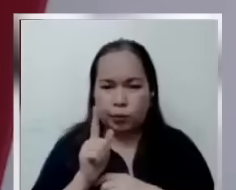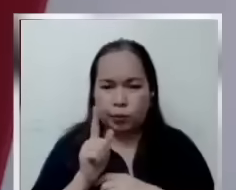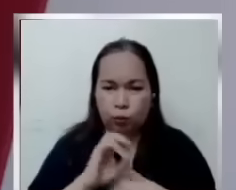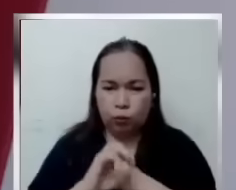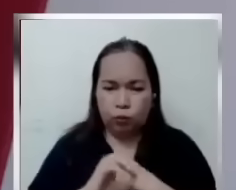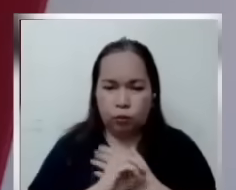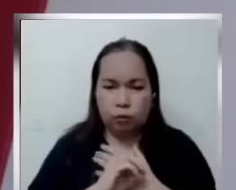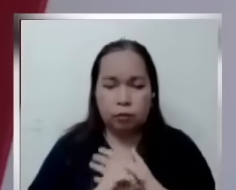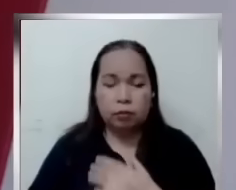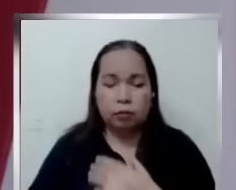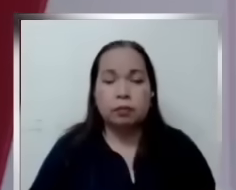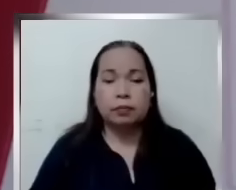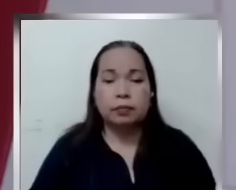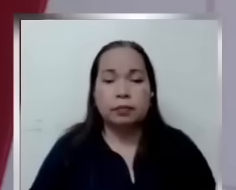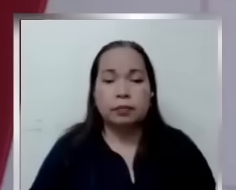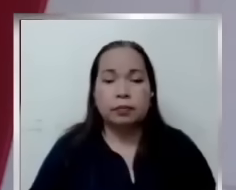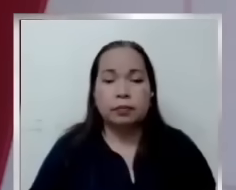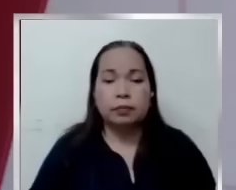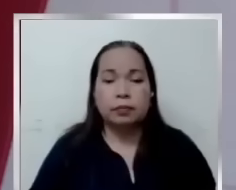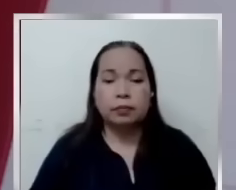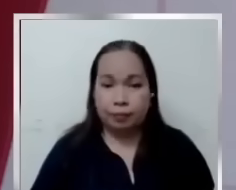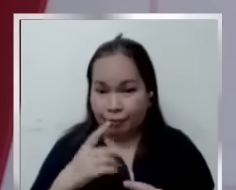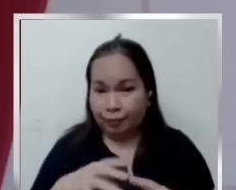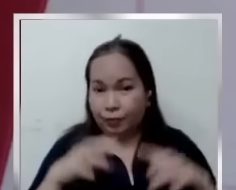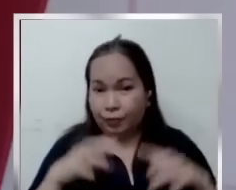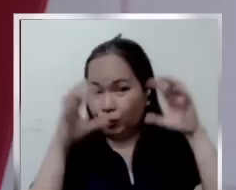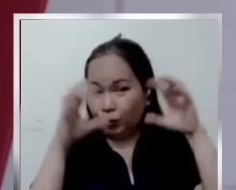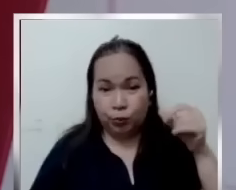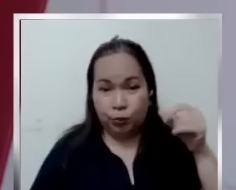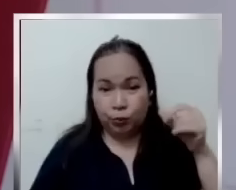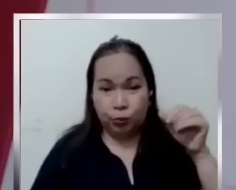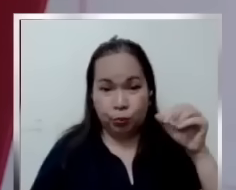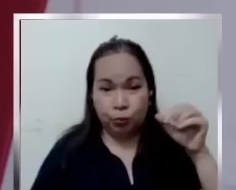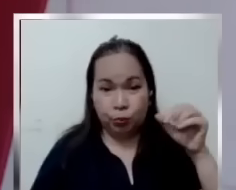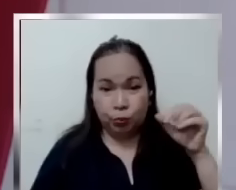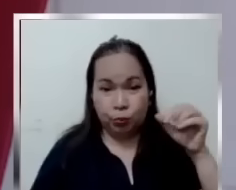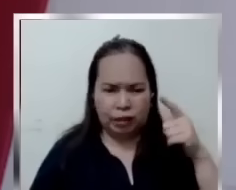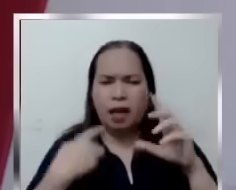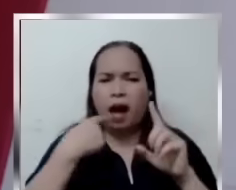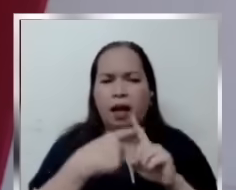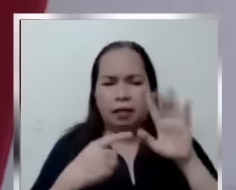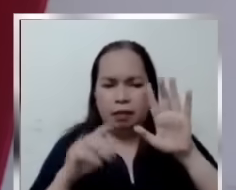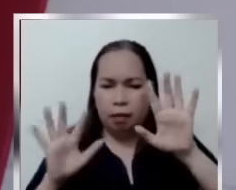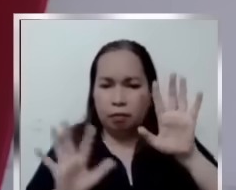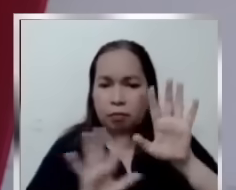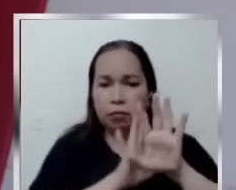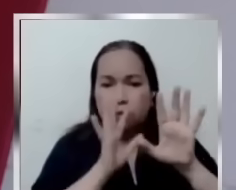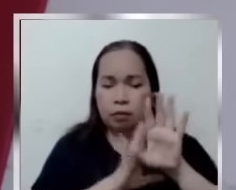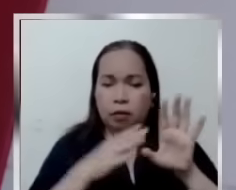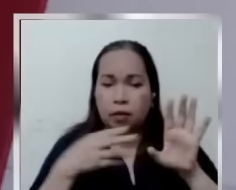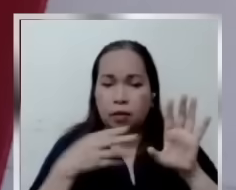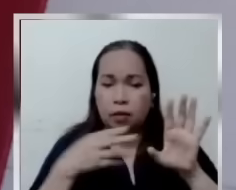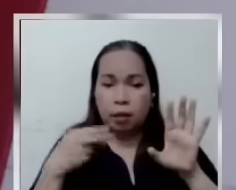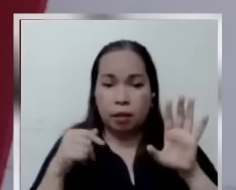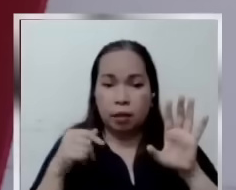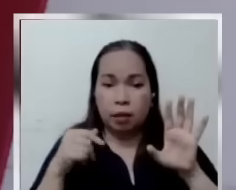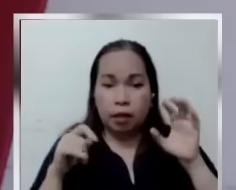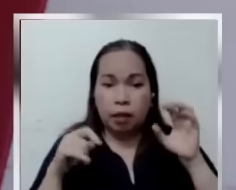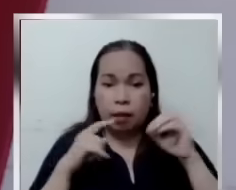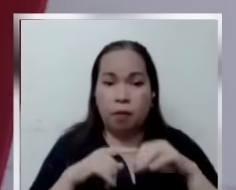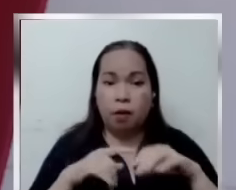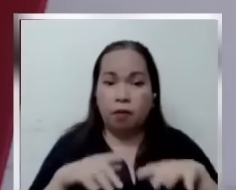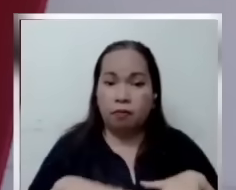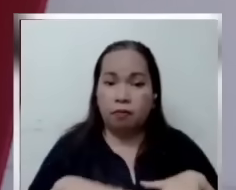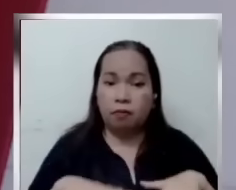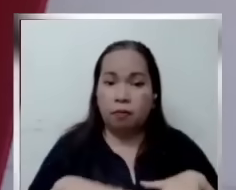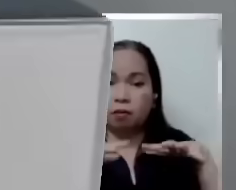Bukod sa bagyong Goring, nagpaulan din ang habagat sa ilang lugar sa bansa na nagdulot ng baha at pagguho ng lupa. At nakatutok si